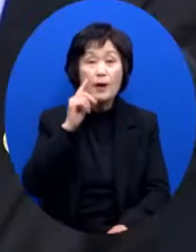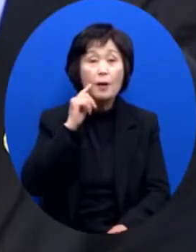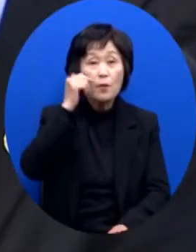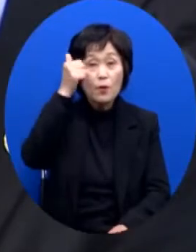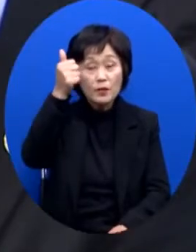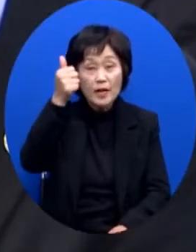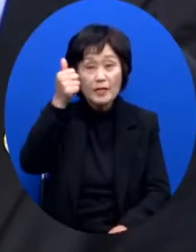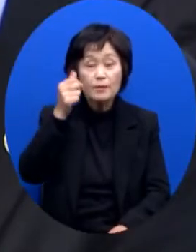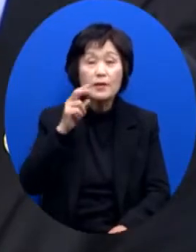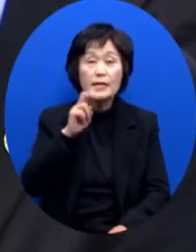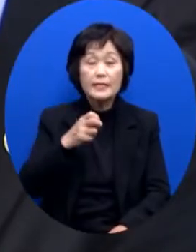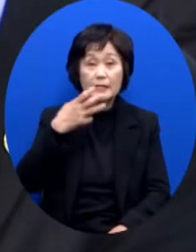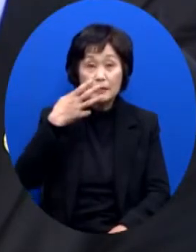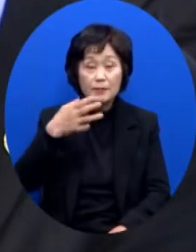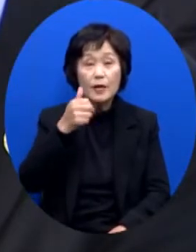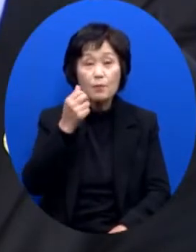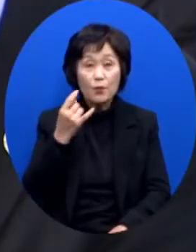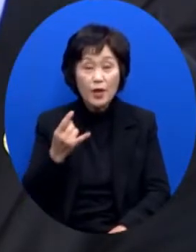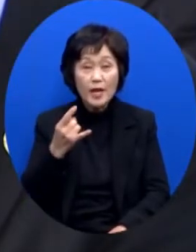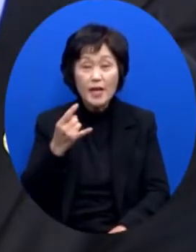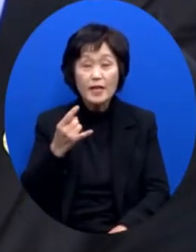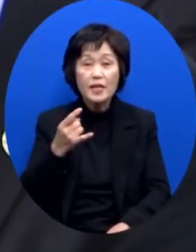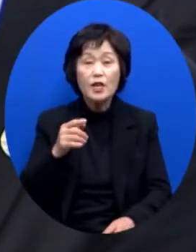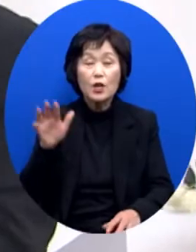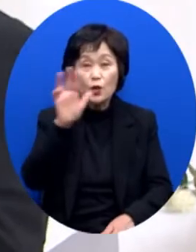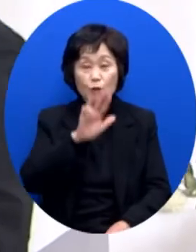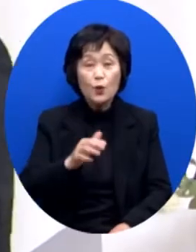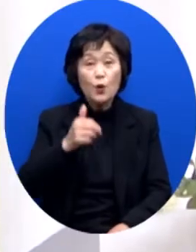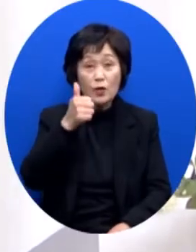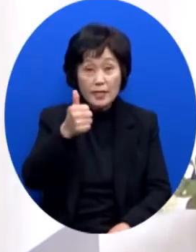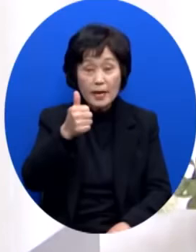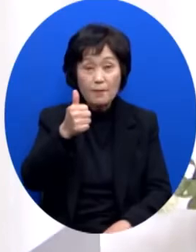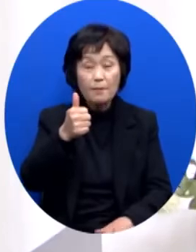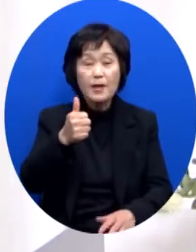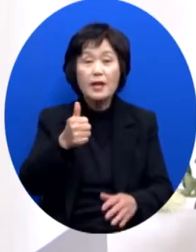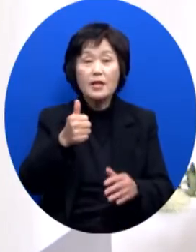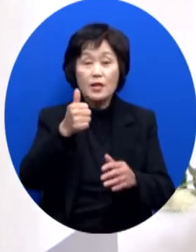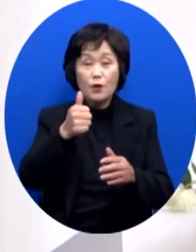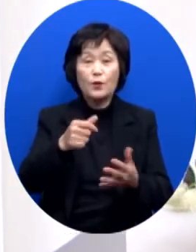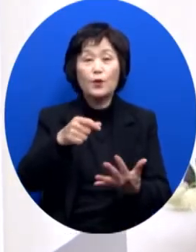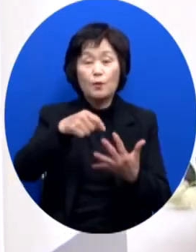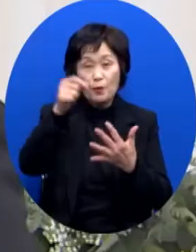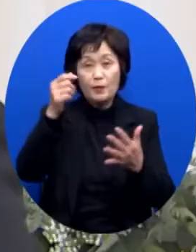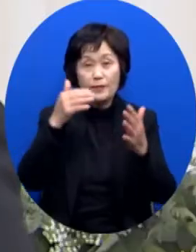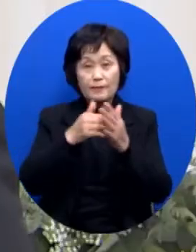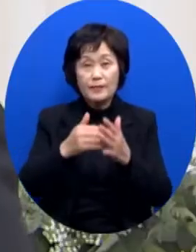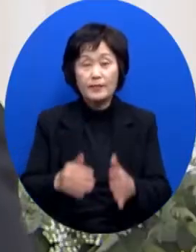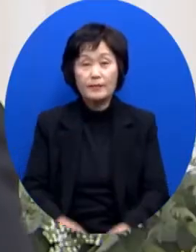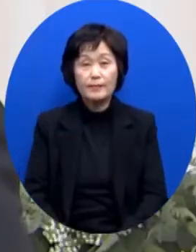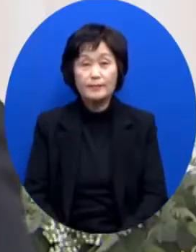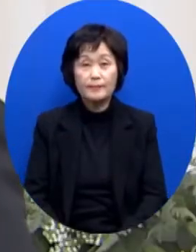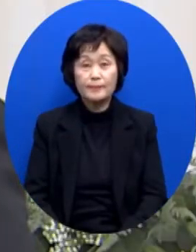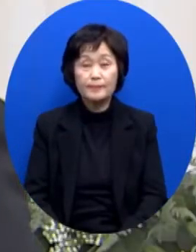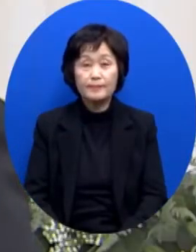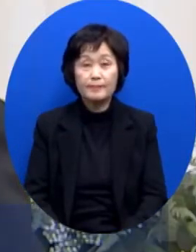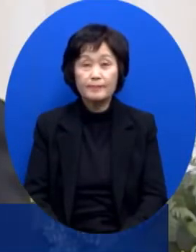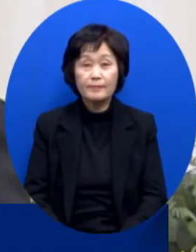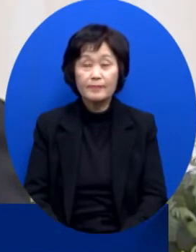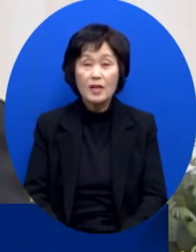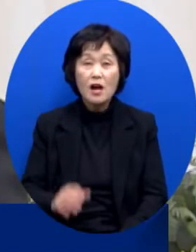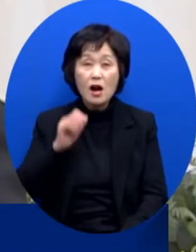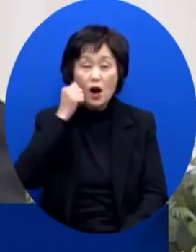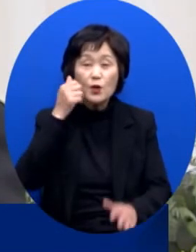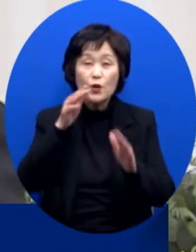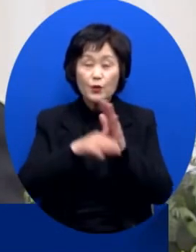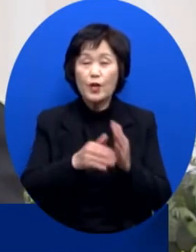목사를 23회기 경북 기독교총연합회 대표회장으로 추대했습니다. 이 어려운 때에